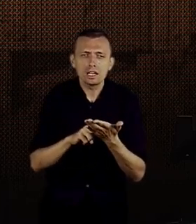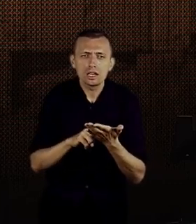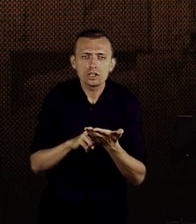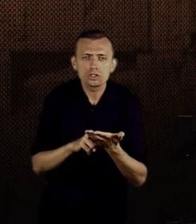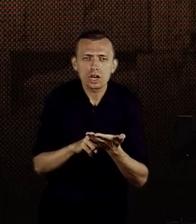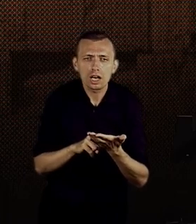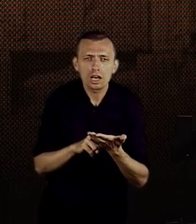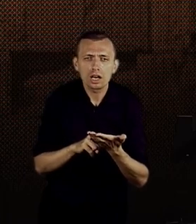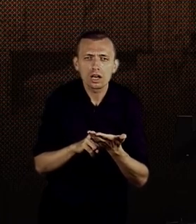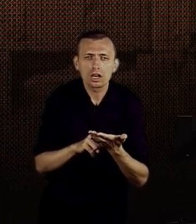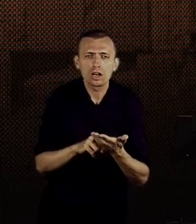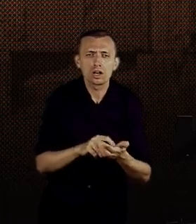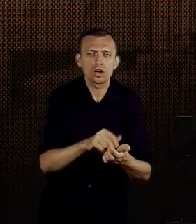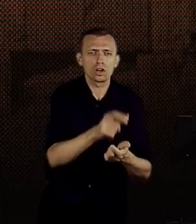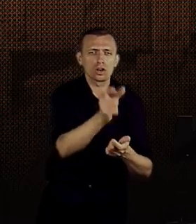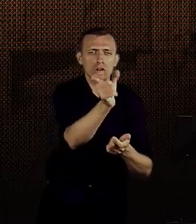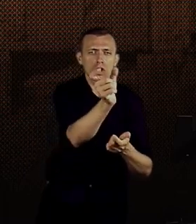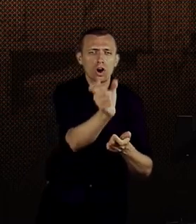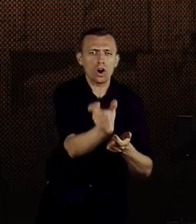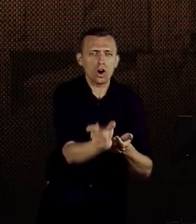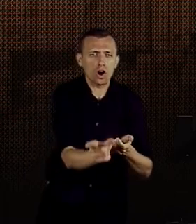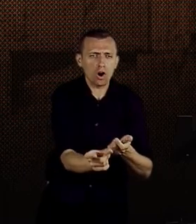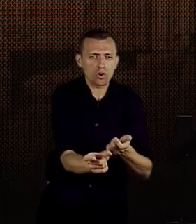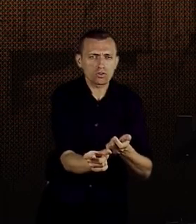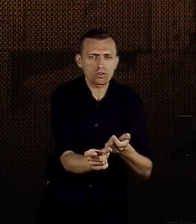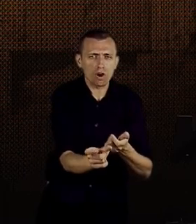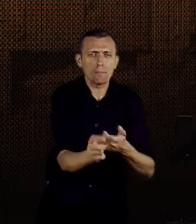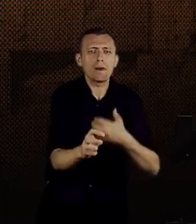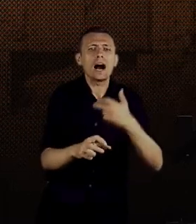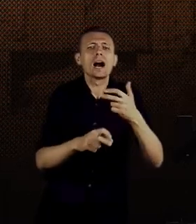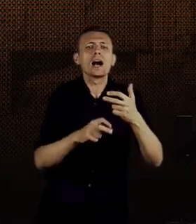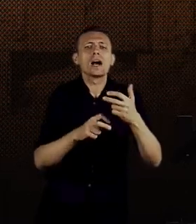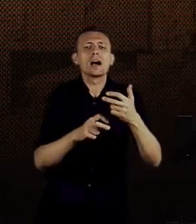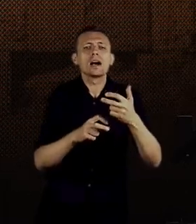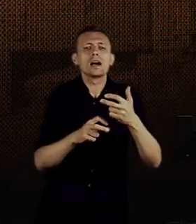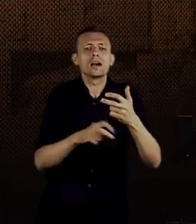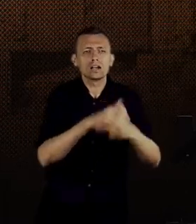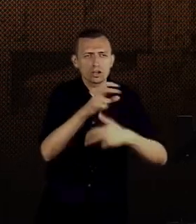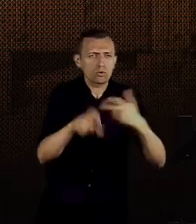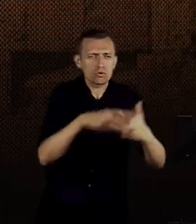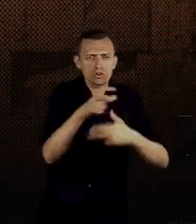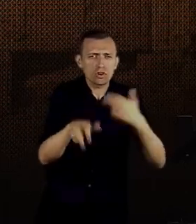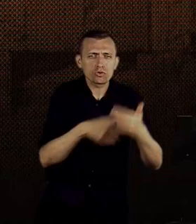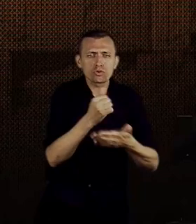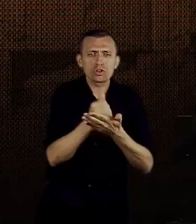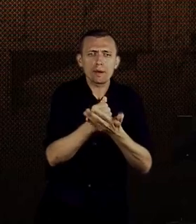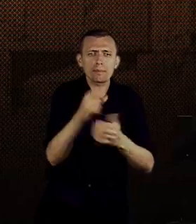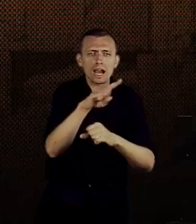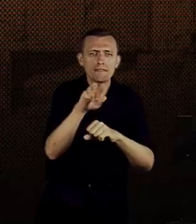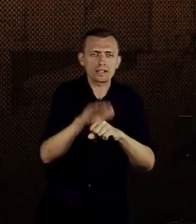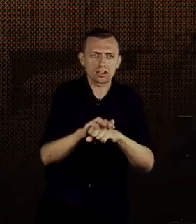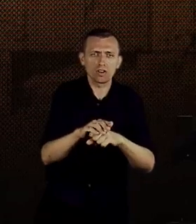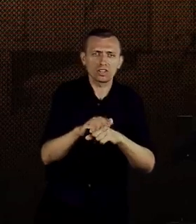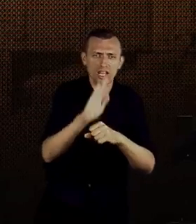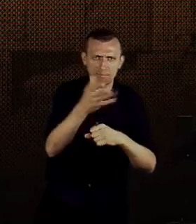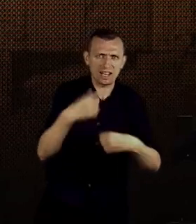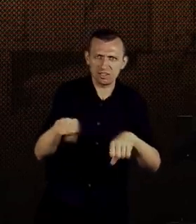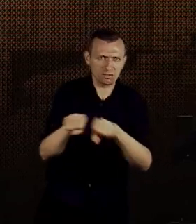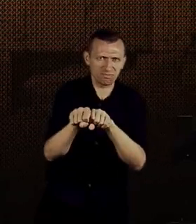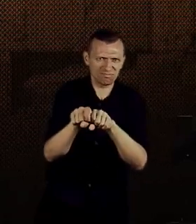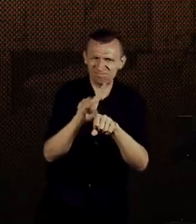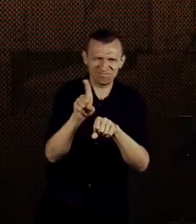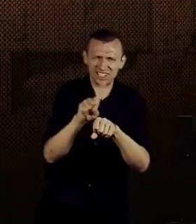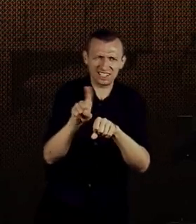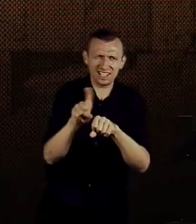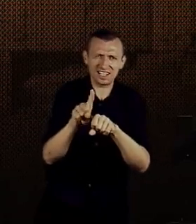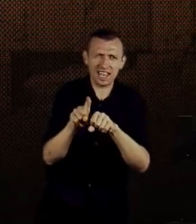usprawiedliwione żadne ciało, lub jak mówi inny przekład, z uczynków prawa nie będzie usprawiedliwiony żaden człowiek. Ale to jest